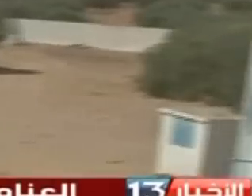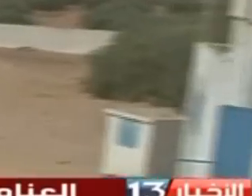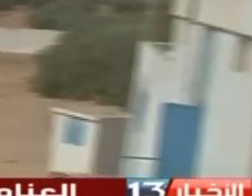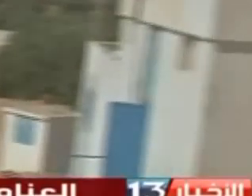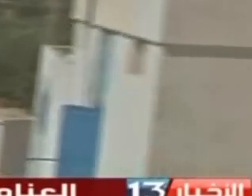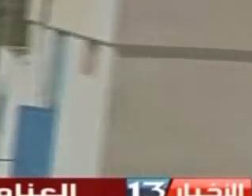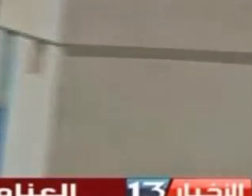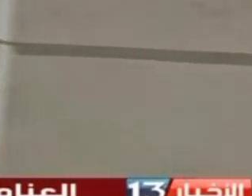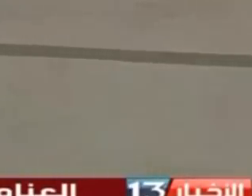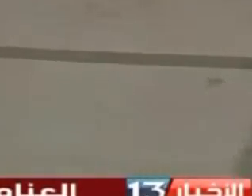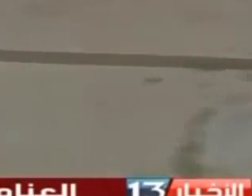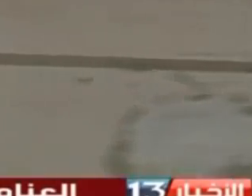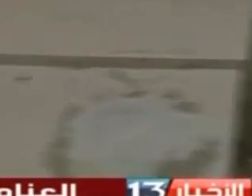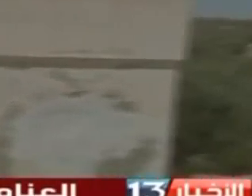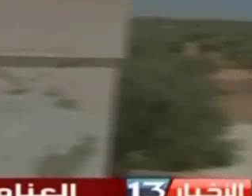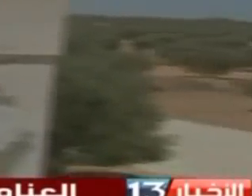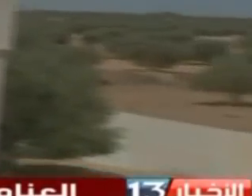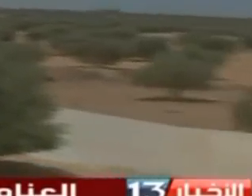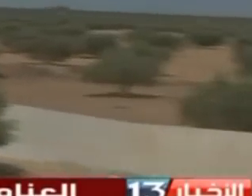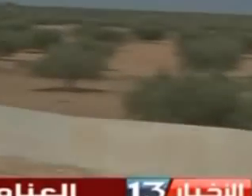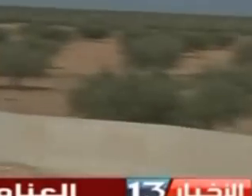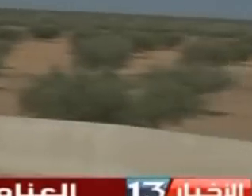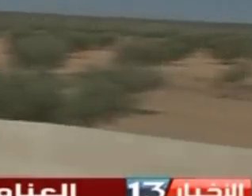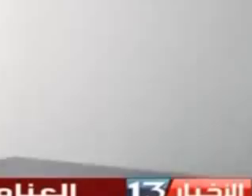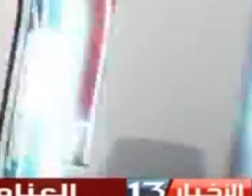الأشغال في الأيام المقبلة.